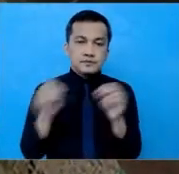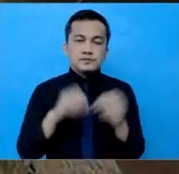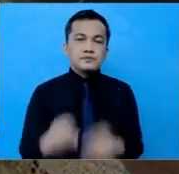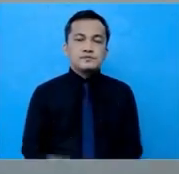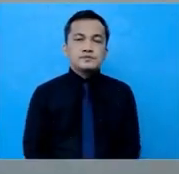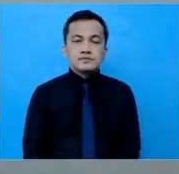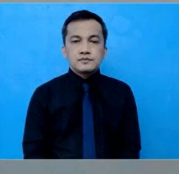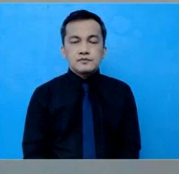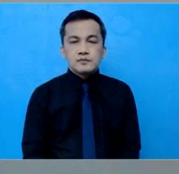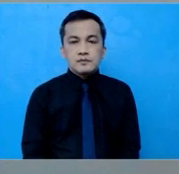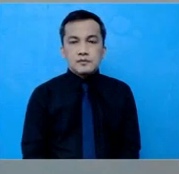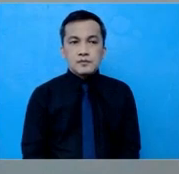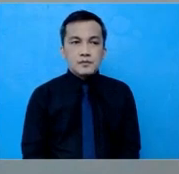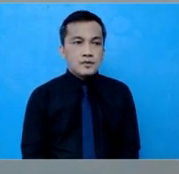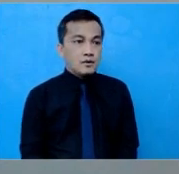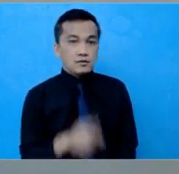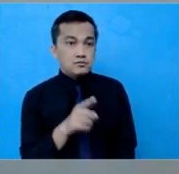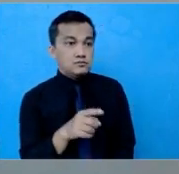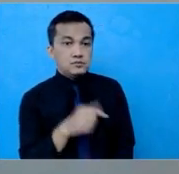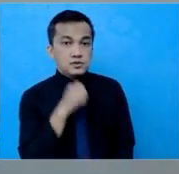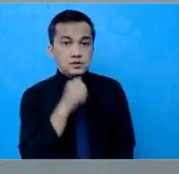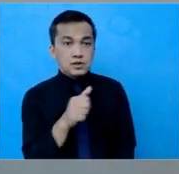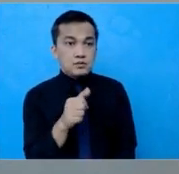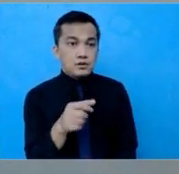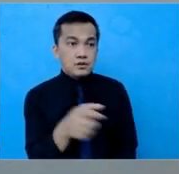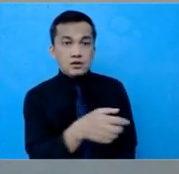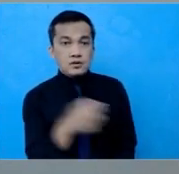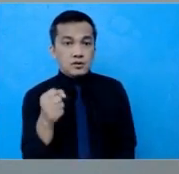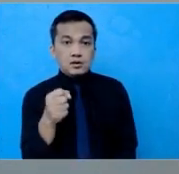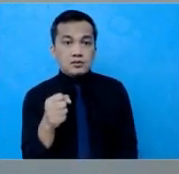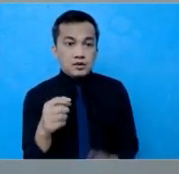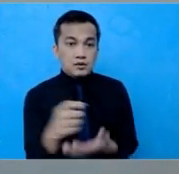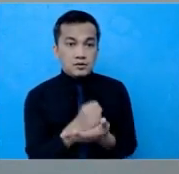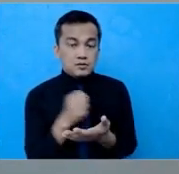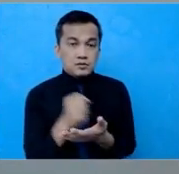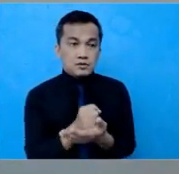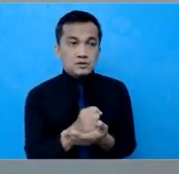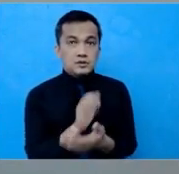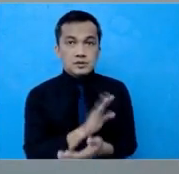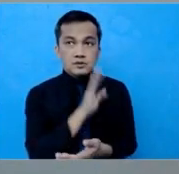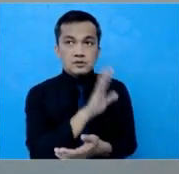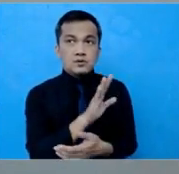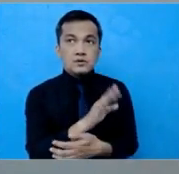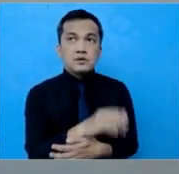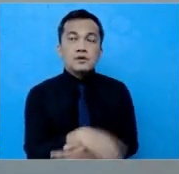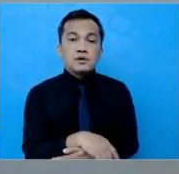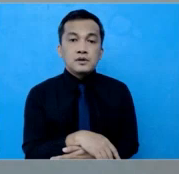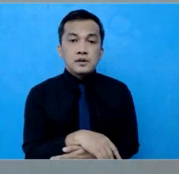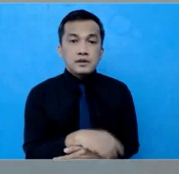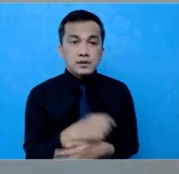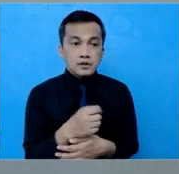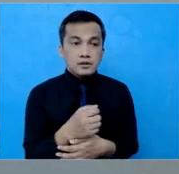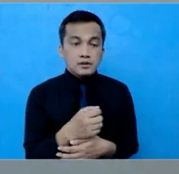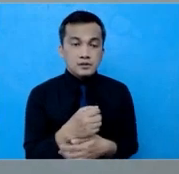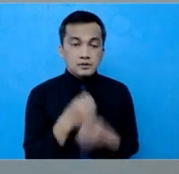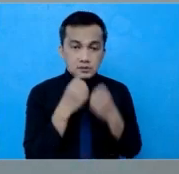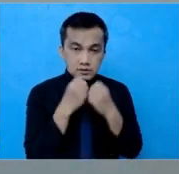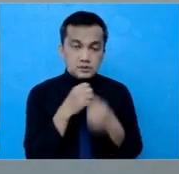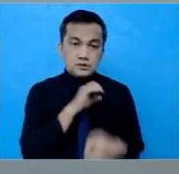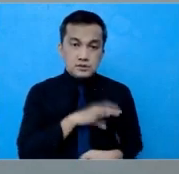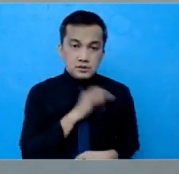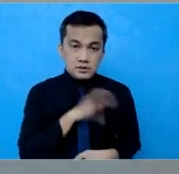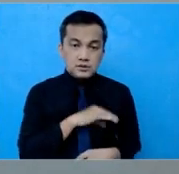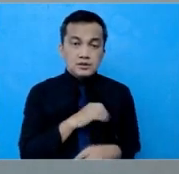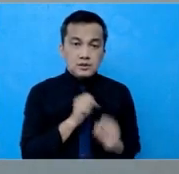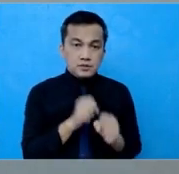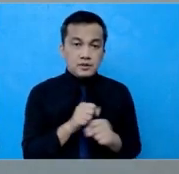sila makakuha po or makakolect ng kanilang revenues, ay ito po ay pwede po maapektuhan